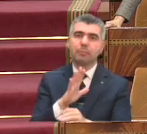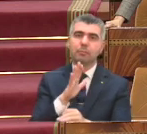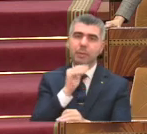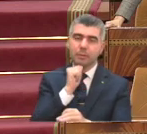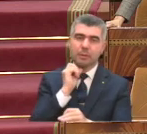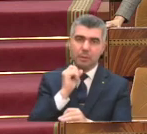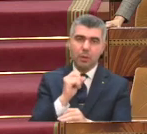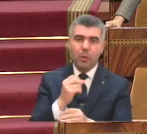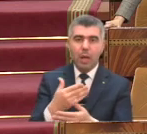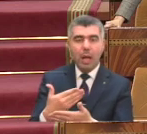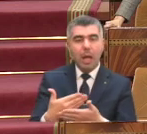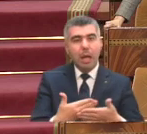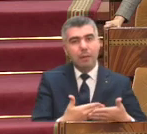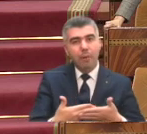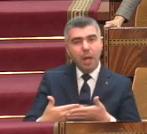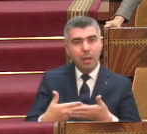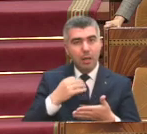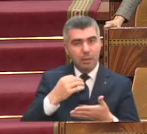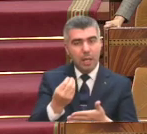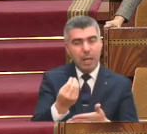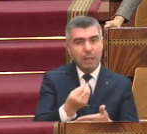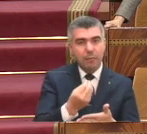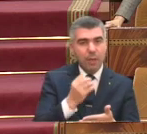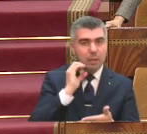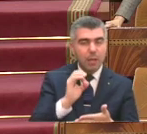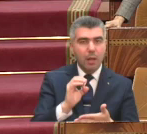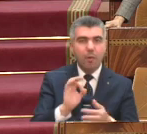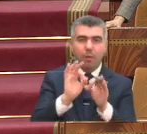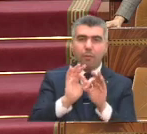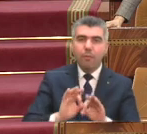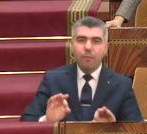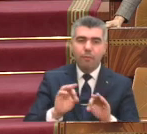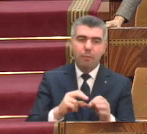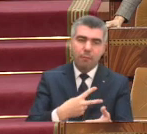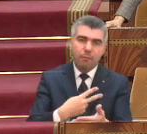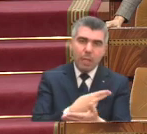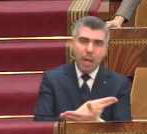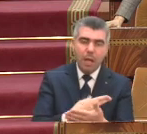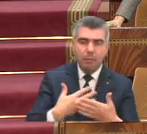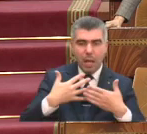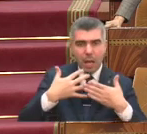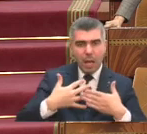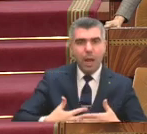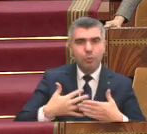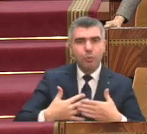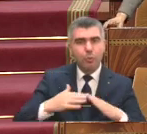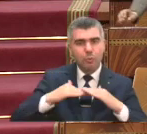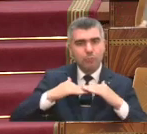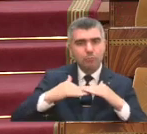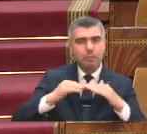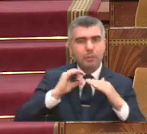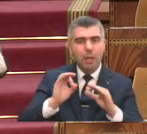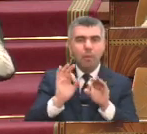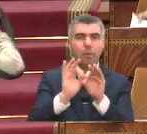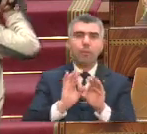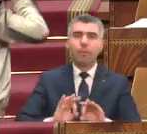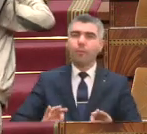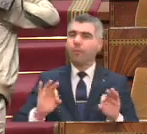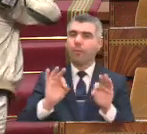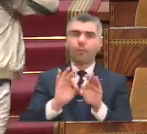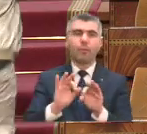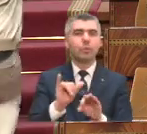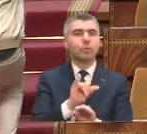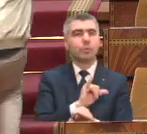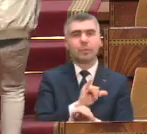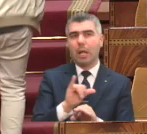طبيب جراح، ما فيش كذلك تجهيزات، ما فيه لا سكانر لا ماموغرافي، ما فيه حتى